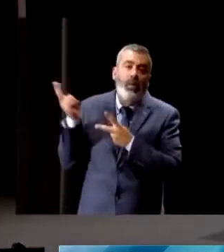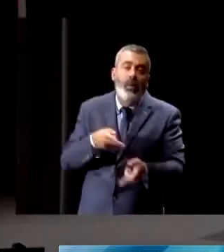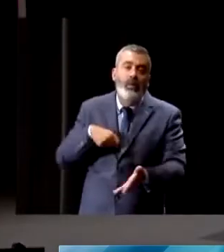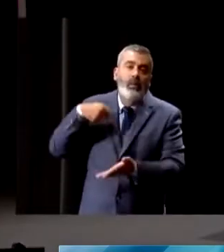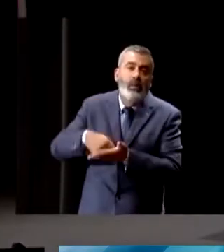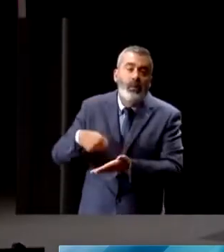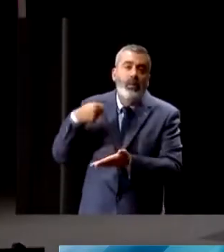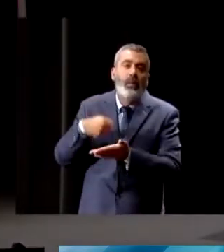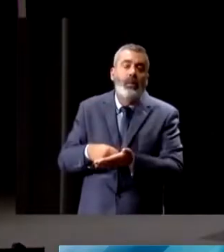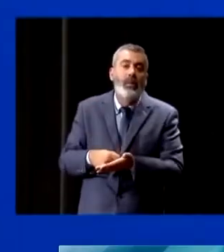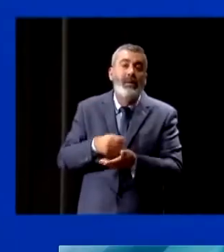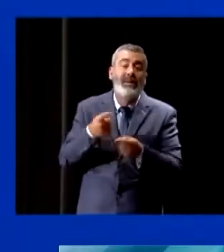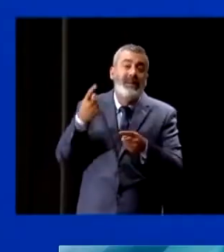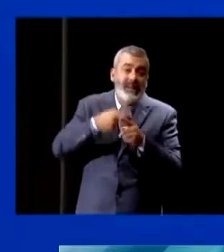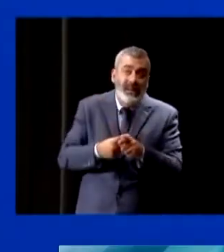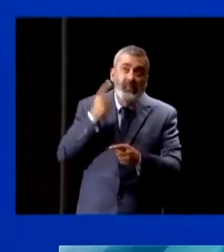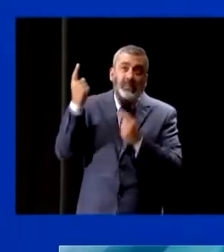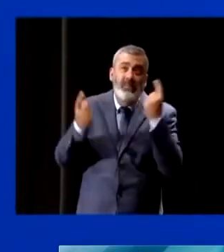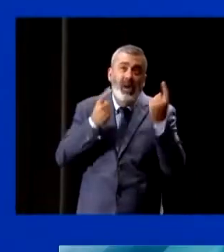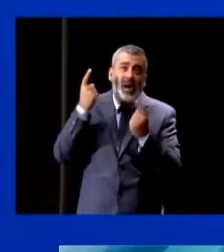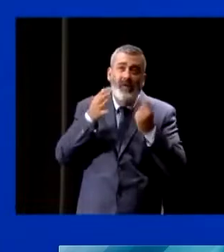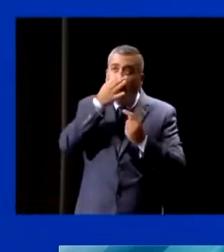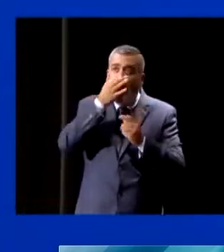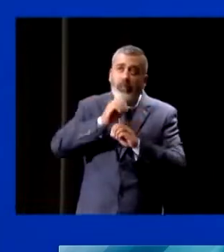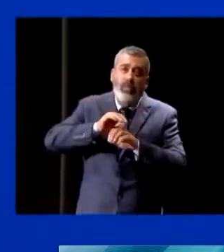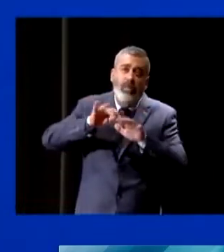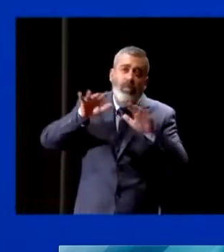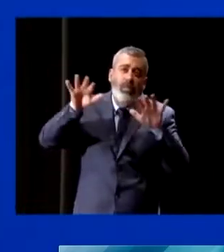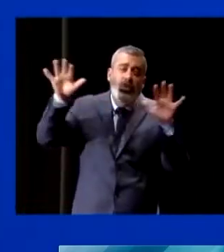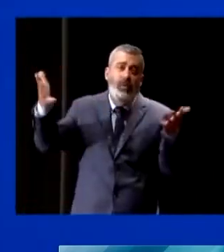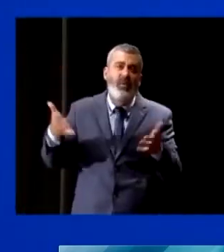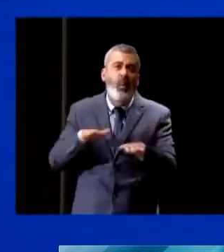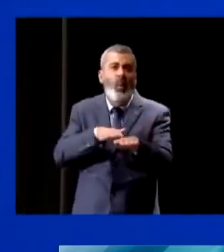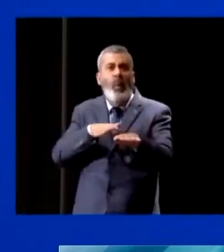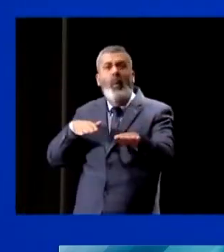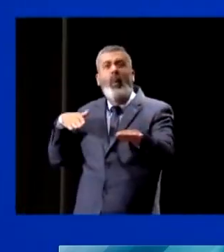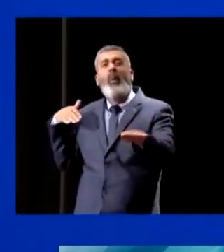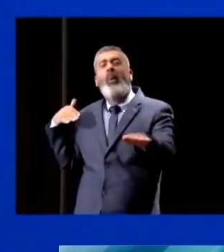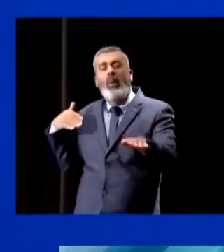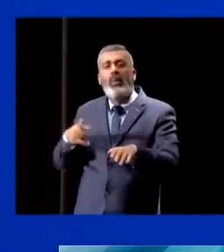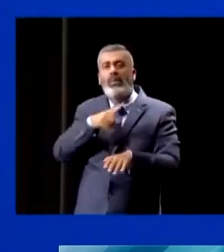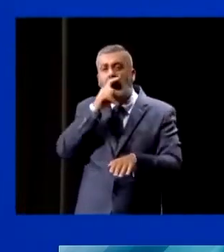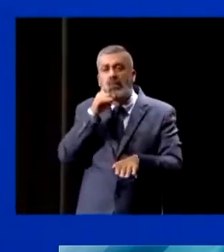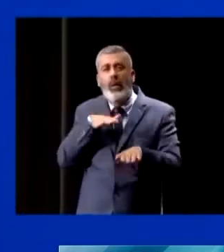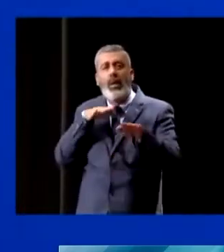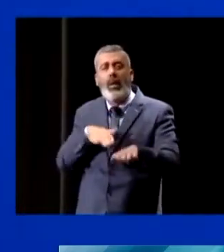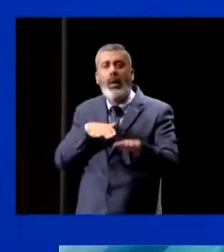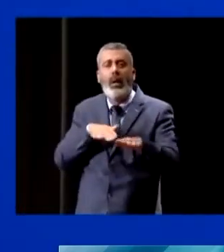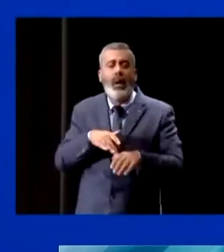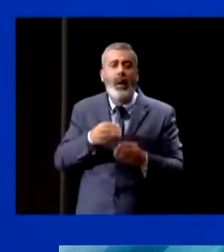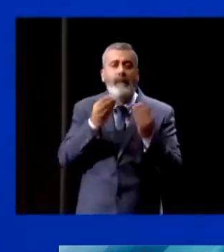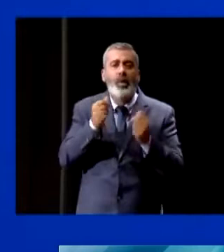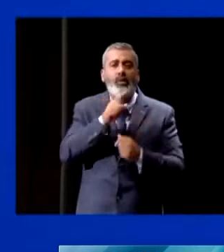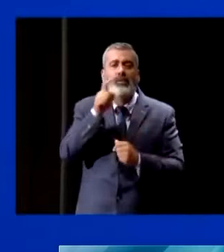συνεπάγεται για μικροσωματίδια, με ό,τι αυτό συνεπάγεται για το κυκλοφοριακό και την ποιότητα της καθημερινότητας και με ό,τι